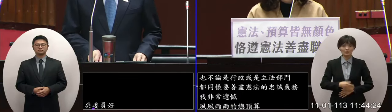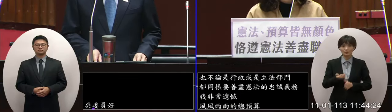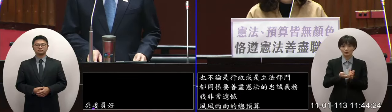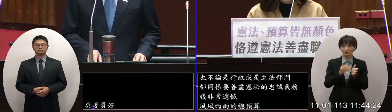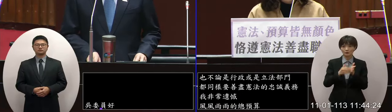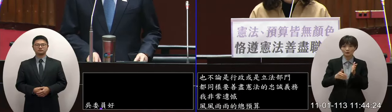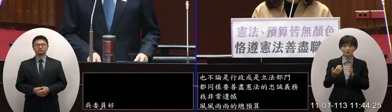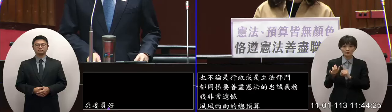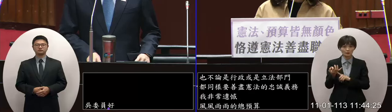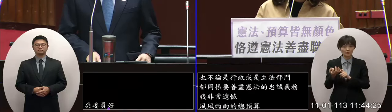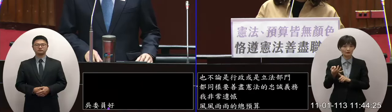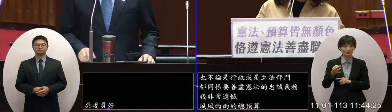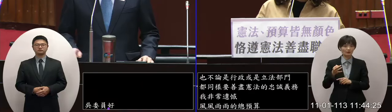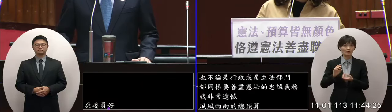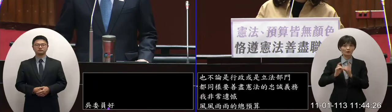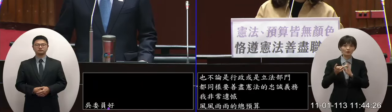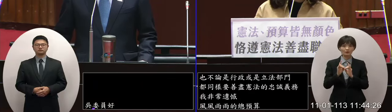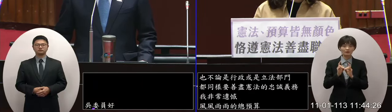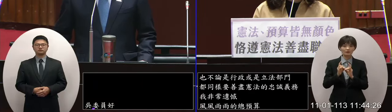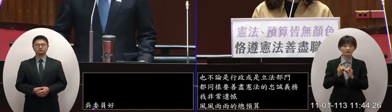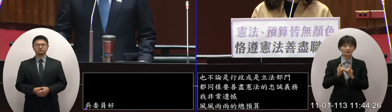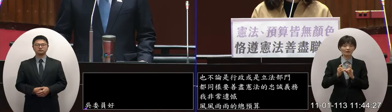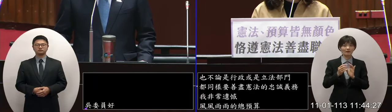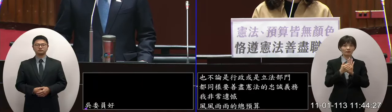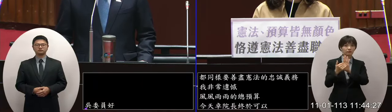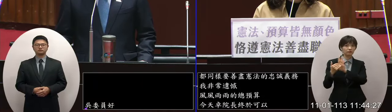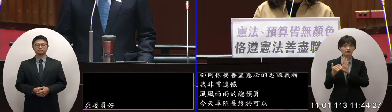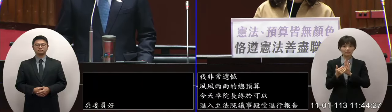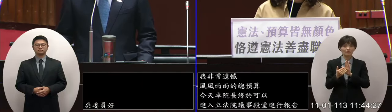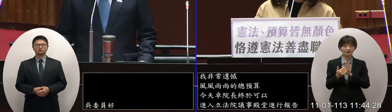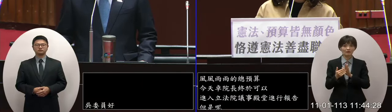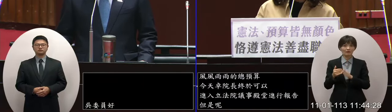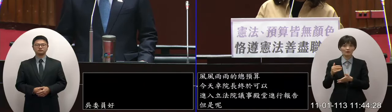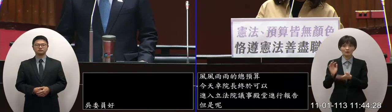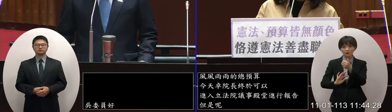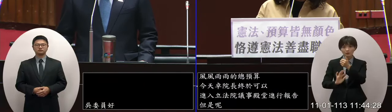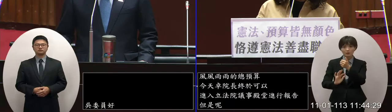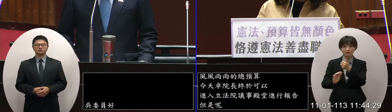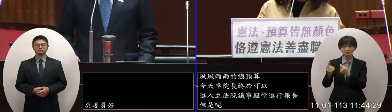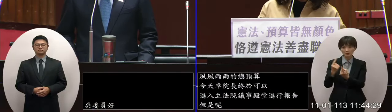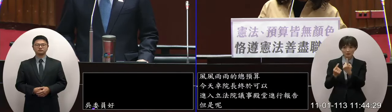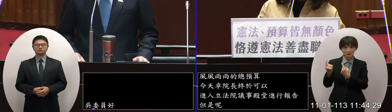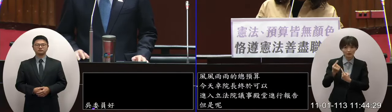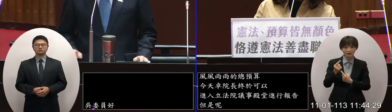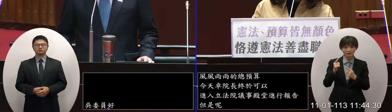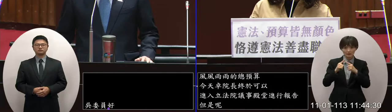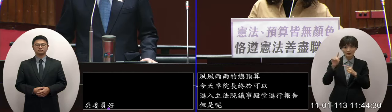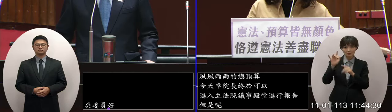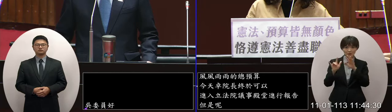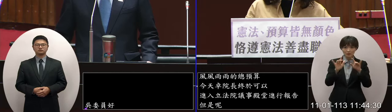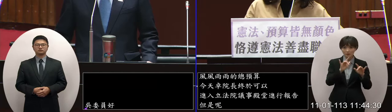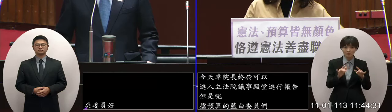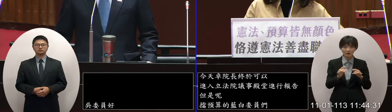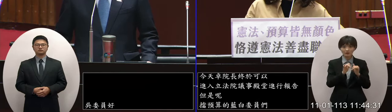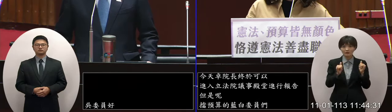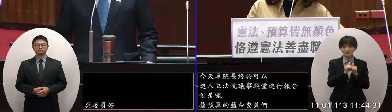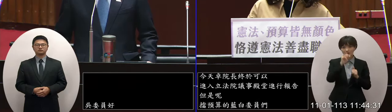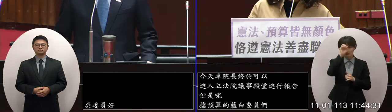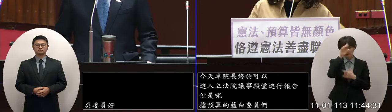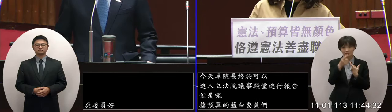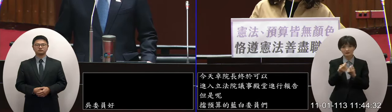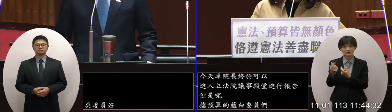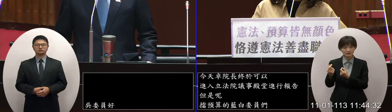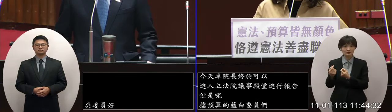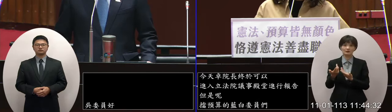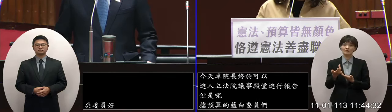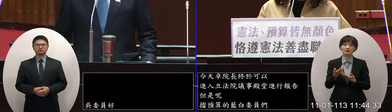小猫两三只，民众党的委员更是八席都没有出现。我认为，如果